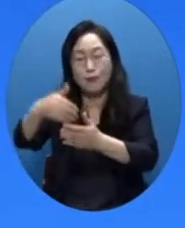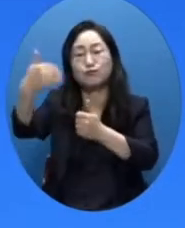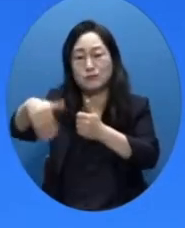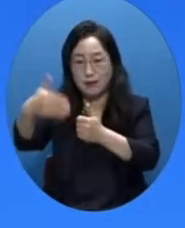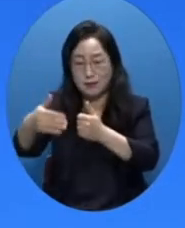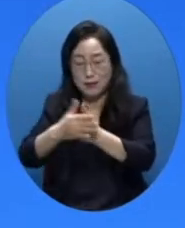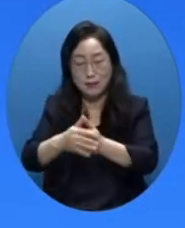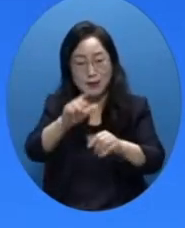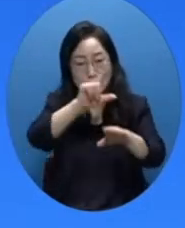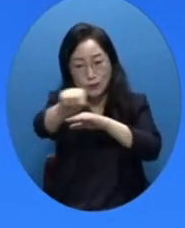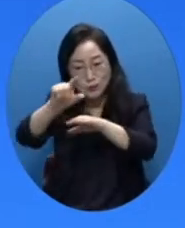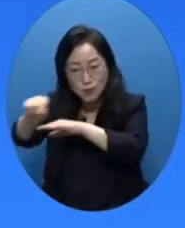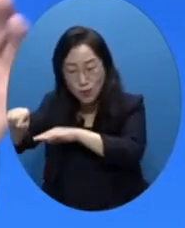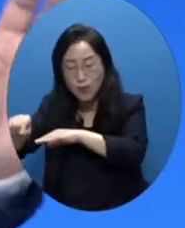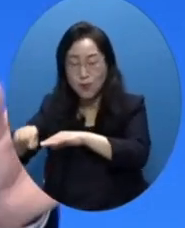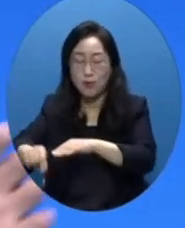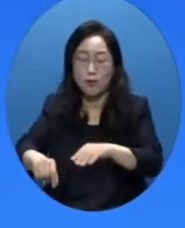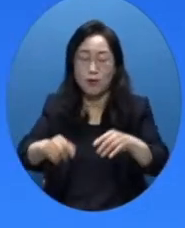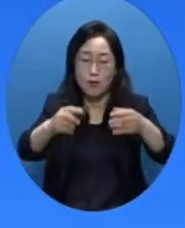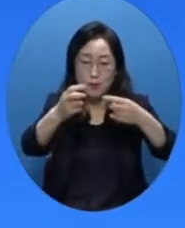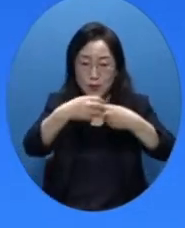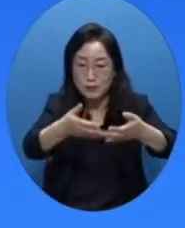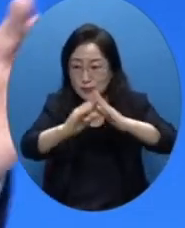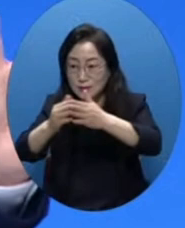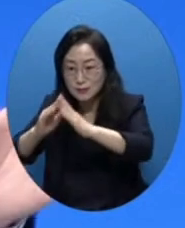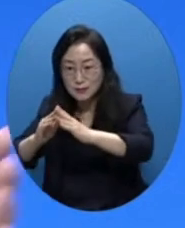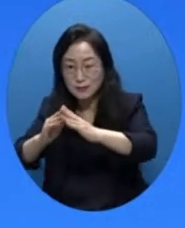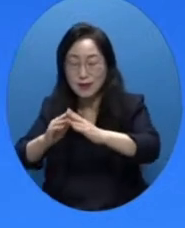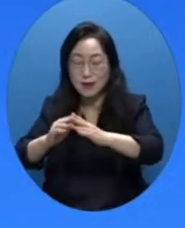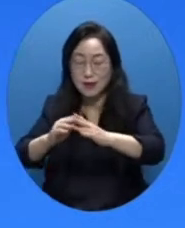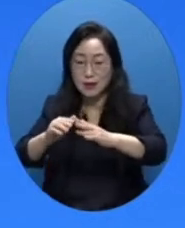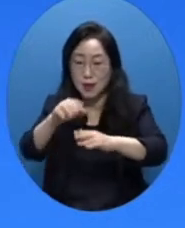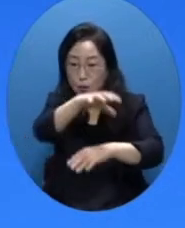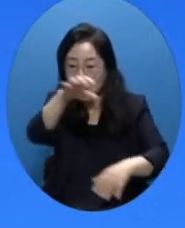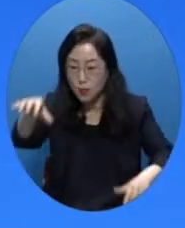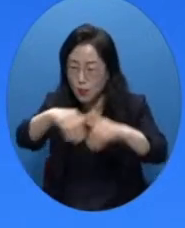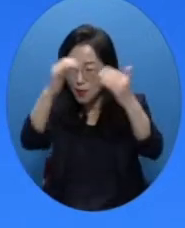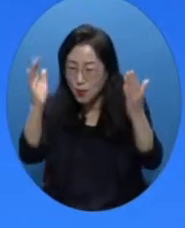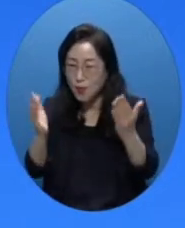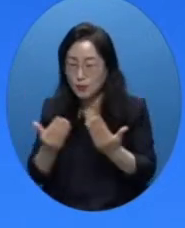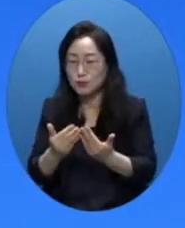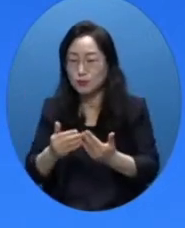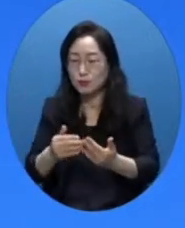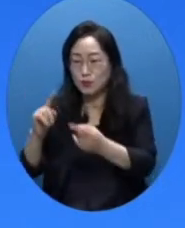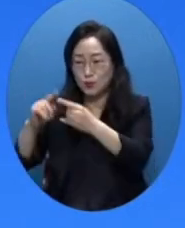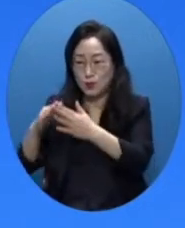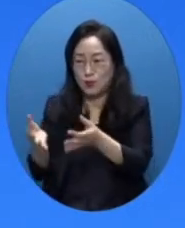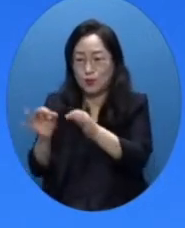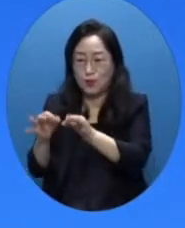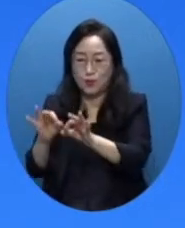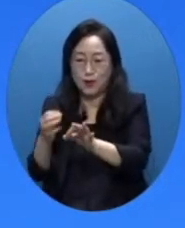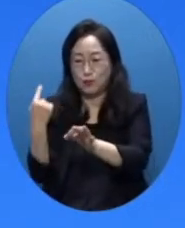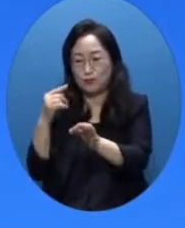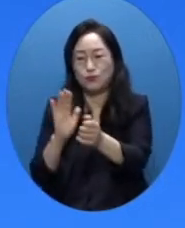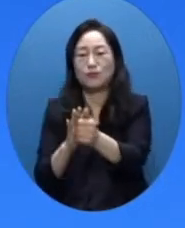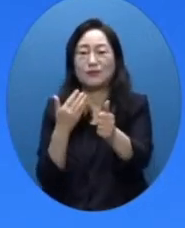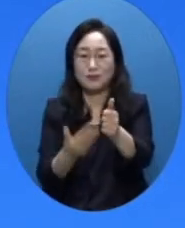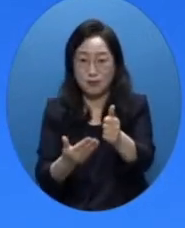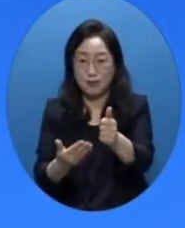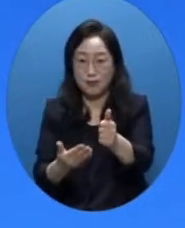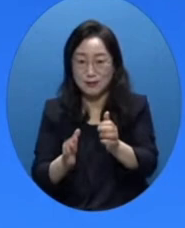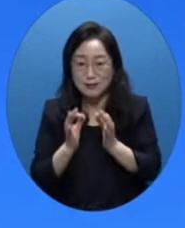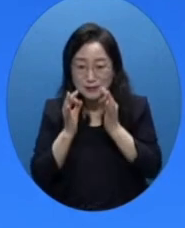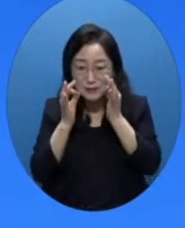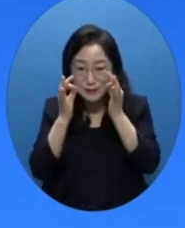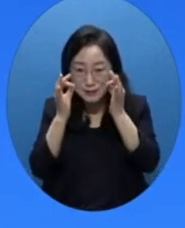병원 하나씩 다 지어놓고 그 모든 지어놓은 병원에 우리 교회들이 후원하고 하나가 돼서 힘을 쓰면